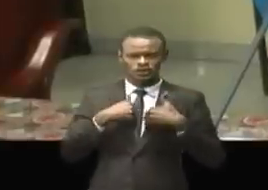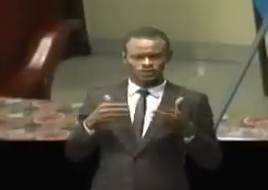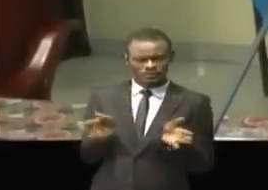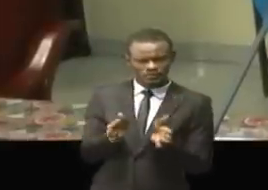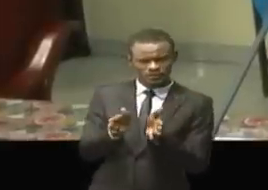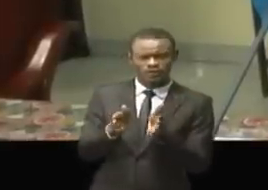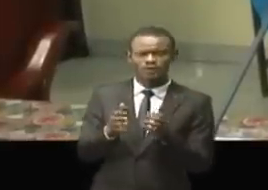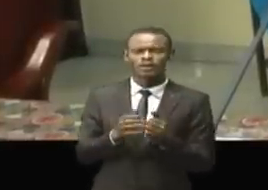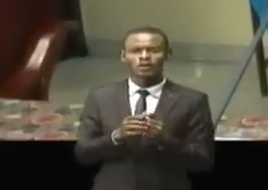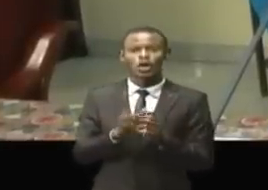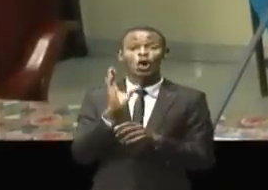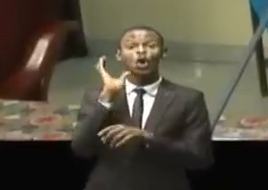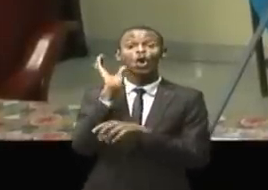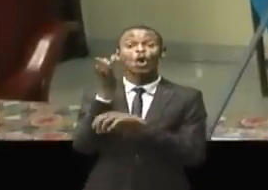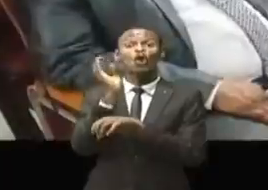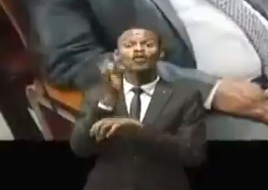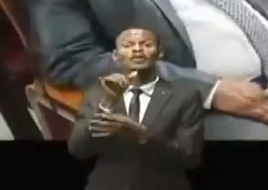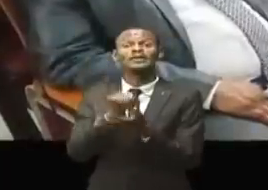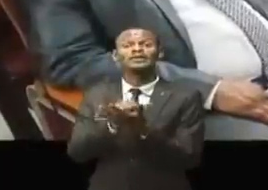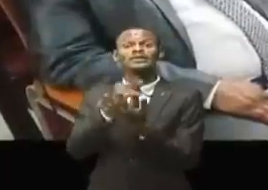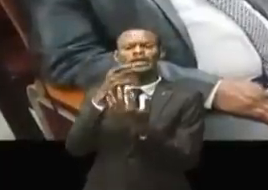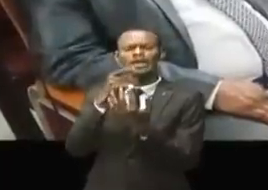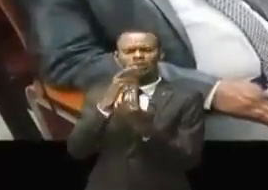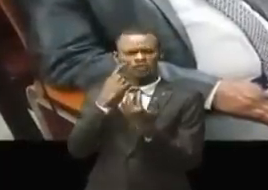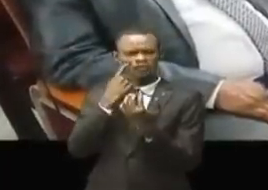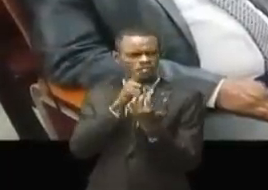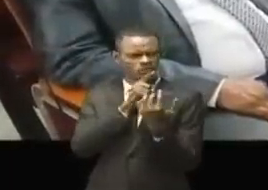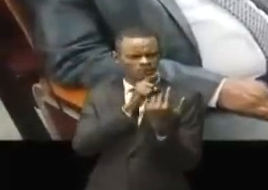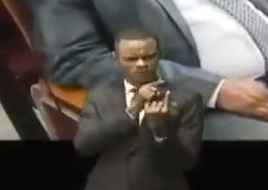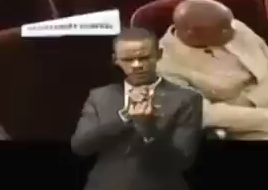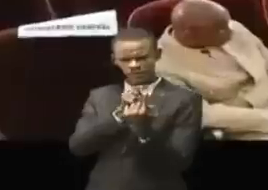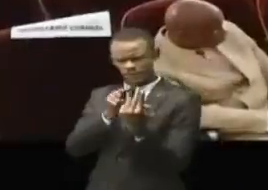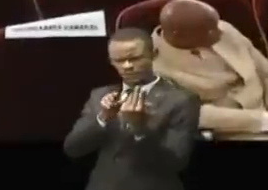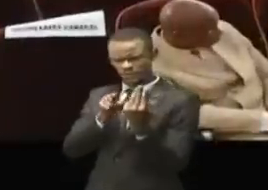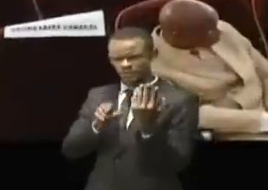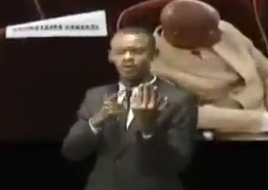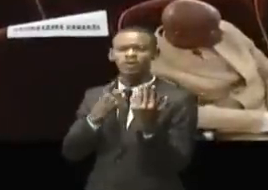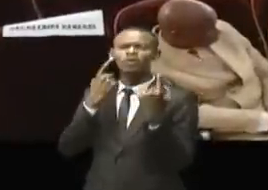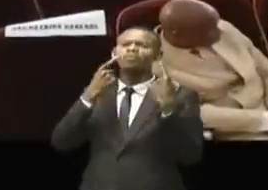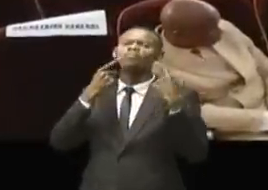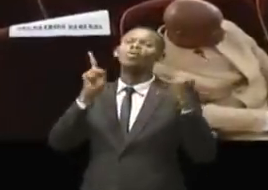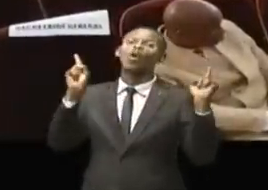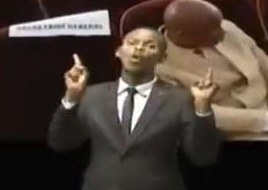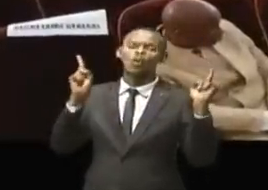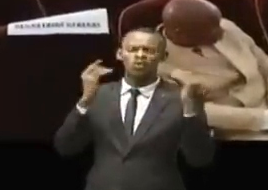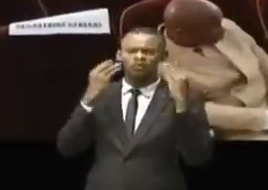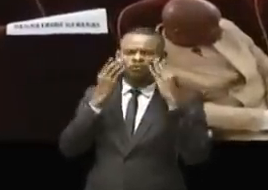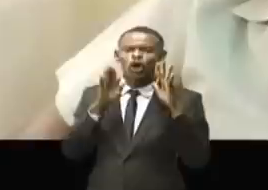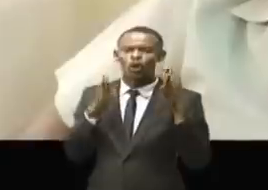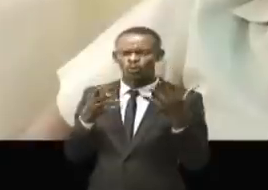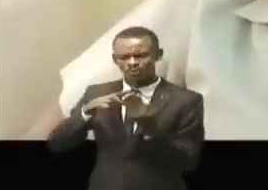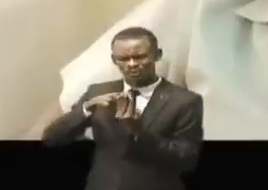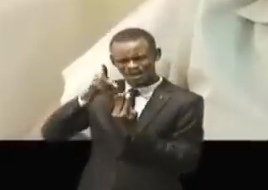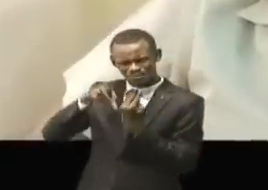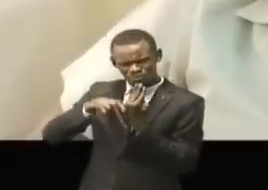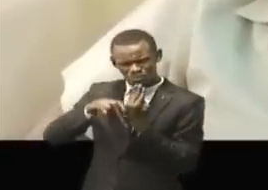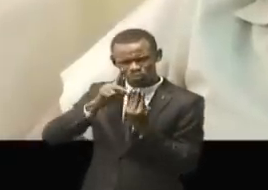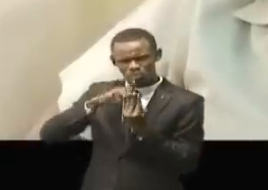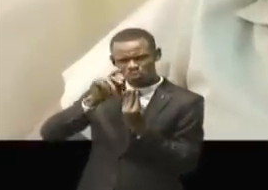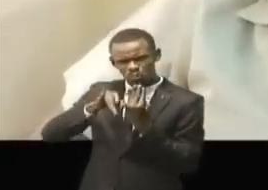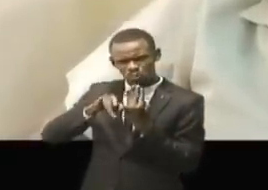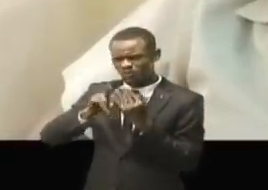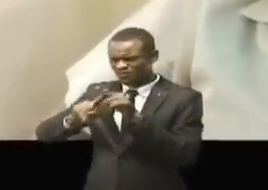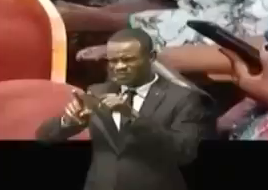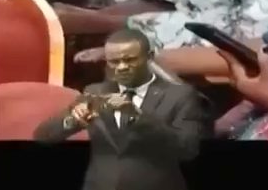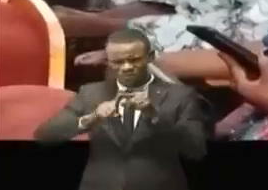2024 a atteint ses objectifs liés à l'actualisation et mise à jour des projets annuels des performances et